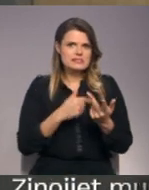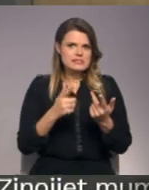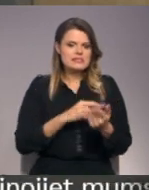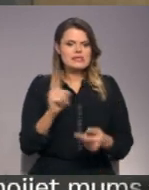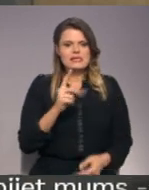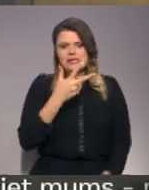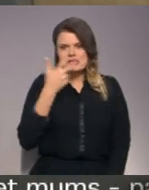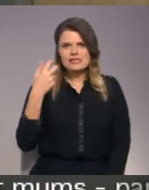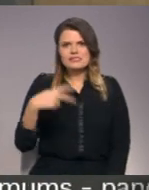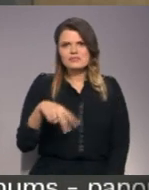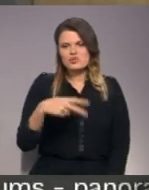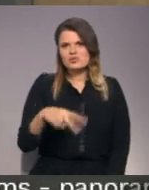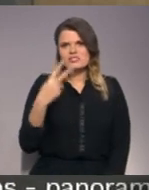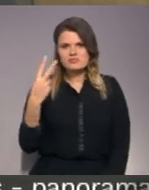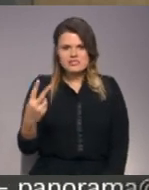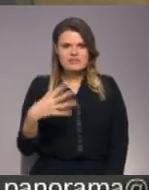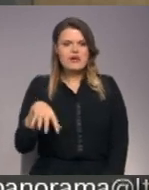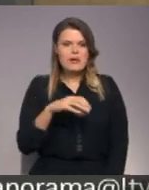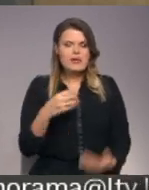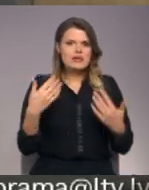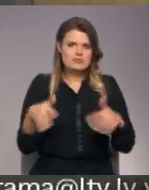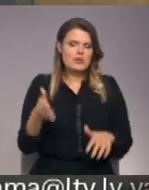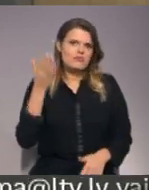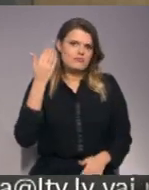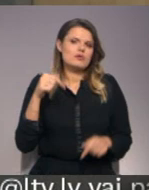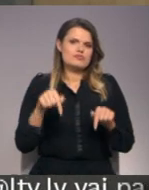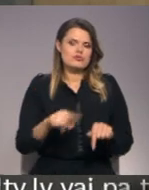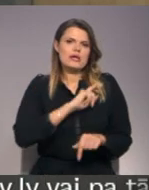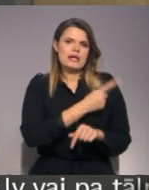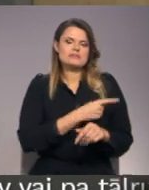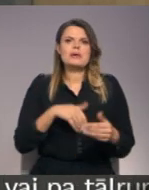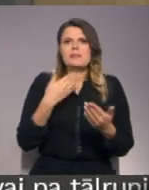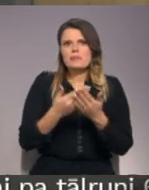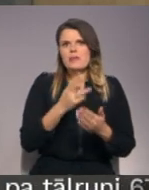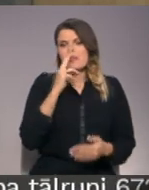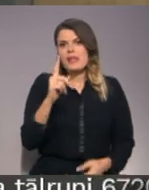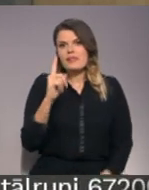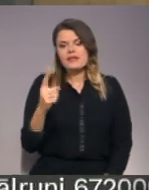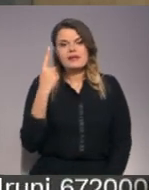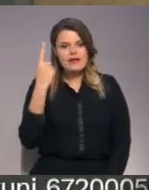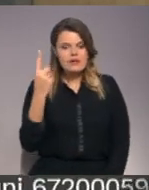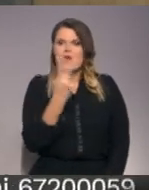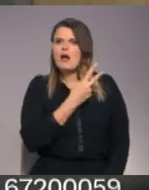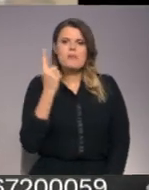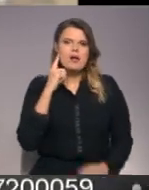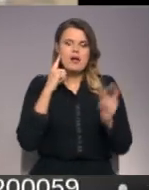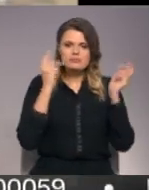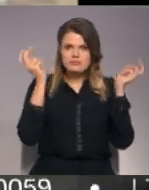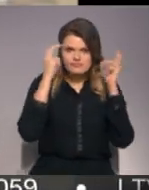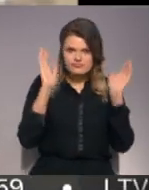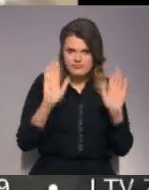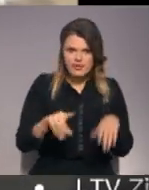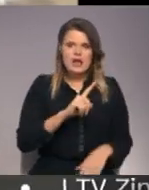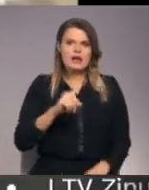ir 322, jo mēs jau kādu laiku šo iespēju piedāvājam ne tikai vienai pusē, bet abām austiņām. Ik